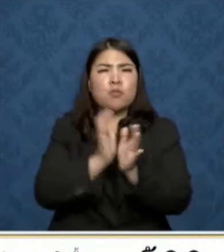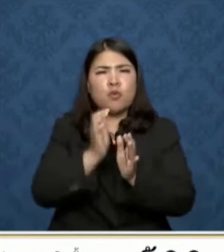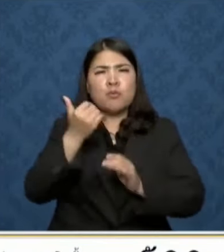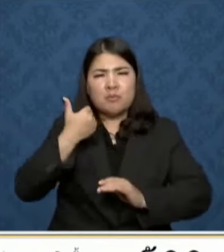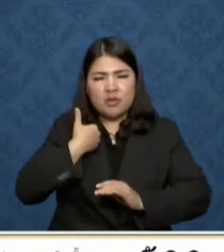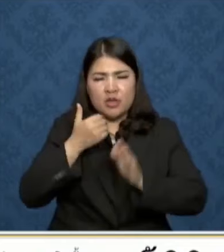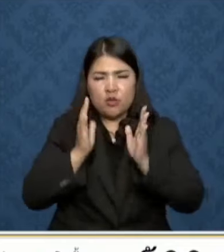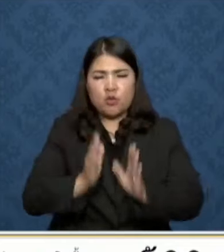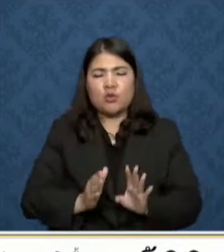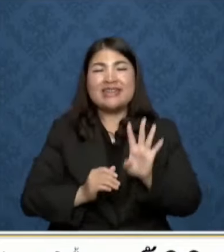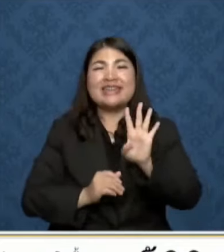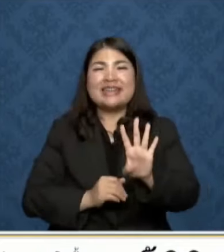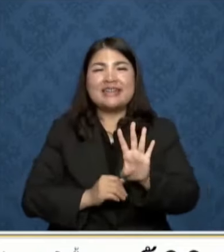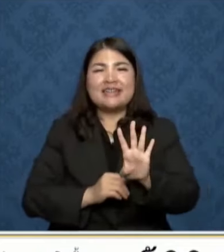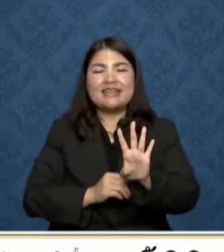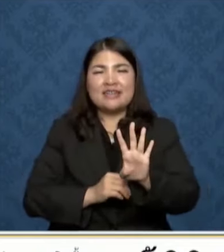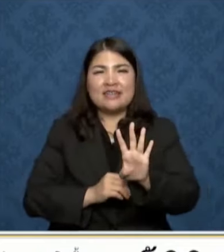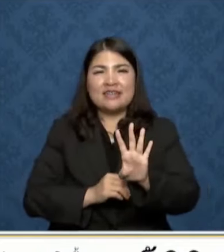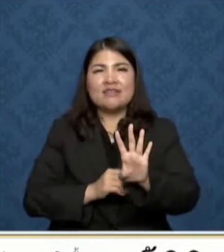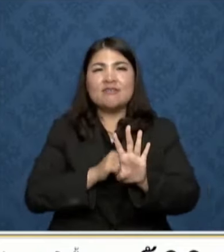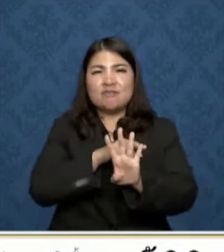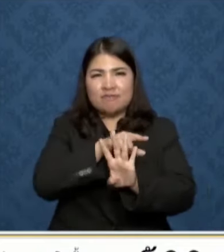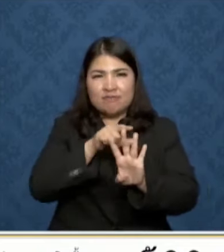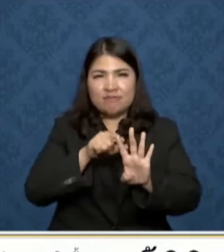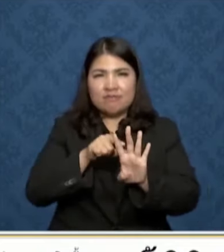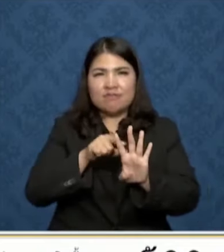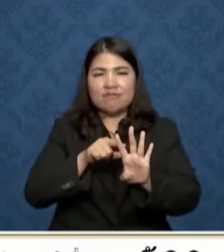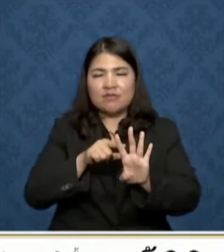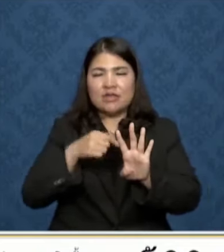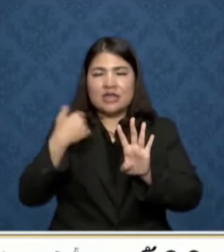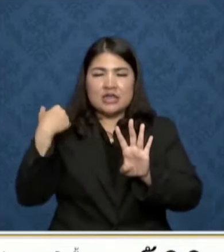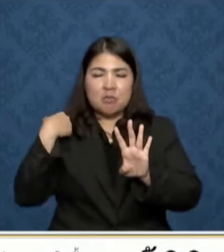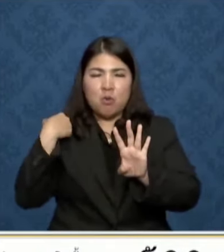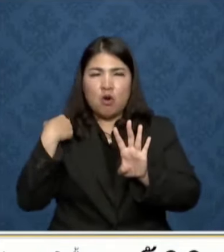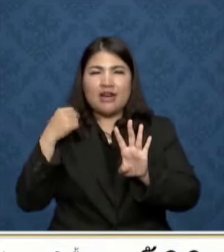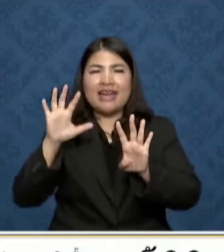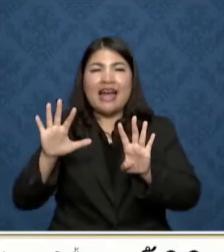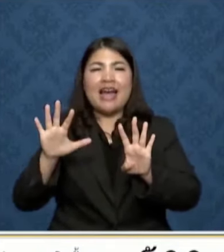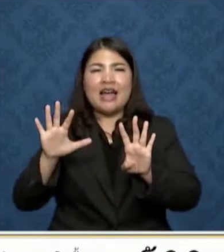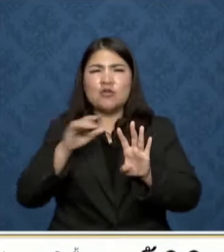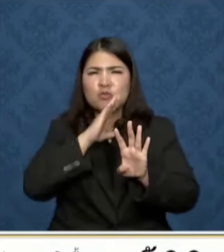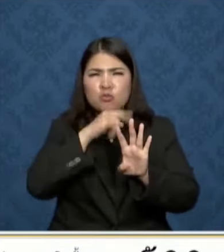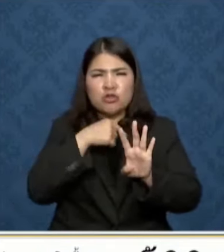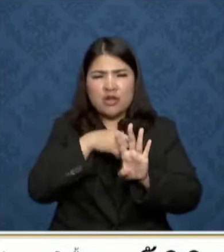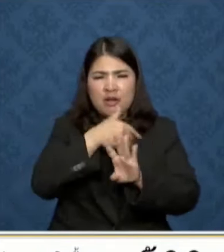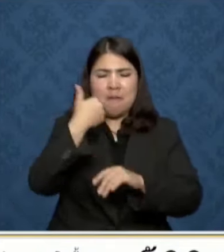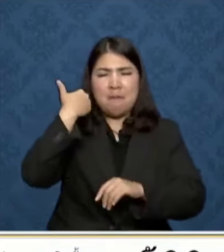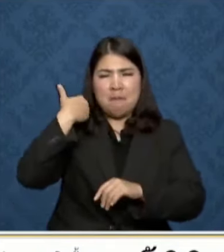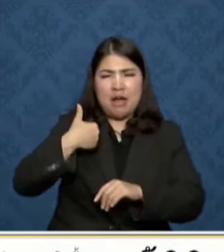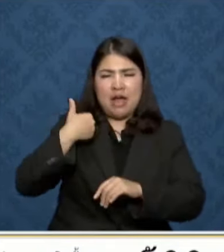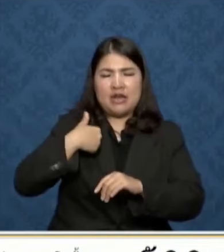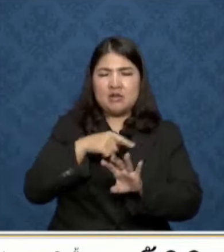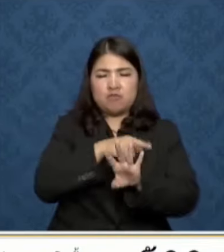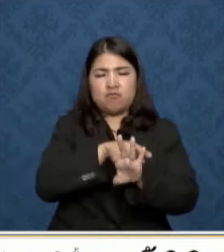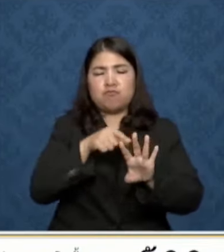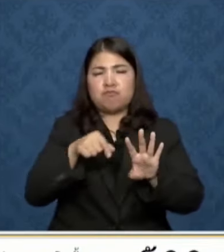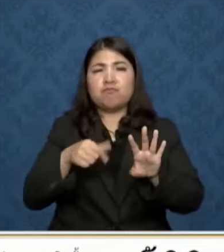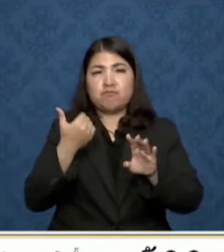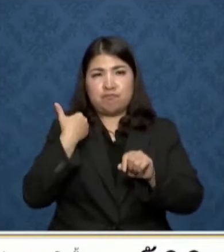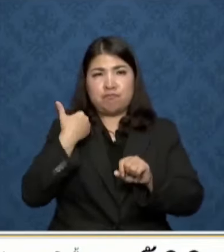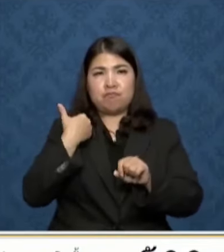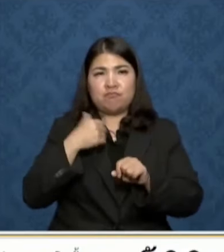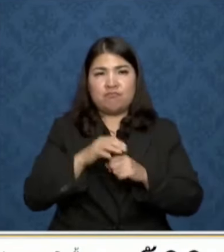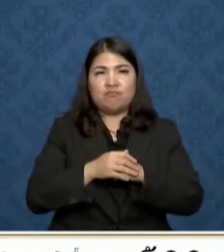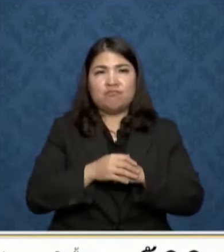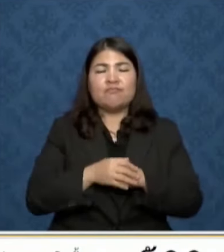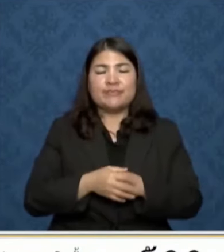knives น 4 ท่างอ ยป่าย 4 ท่านสปอท 5 ท่านเพรฉั้ถ้าผ่าสปลายนกผ่า 1 น kas ambถ